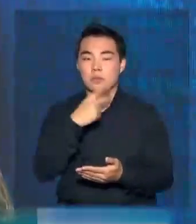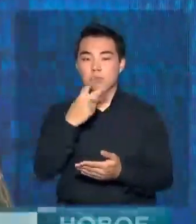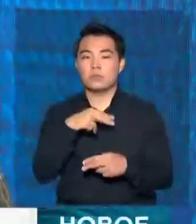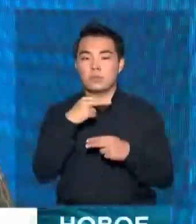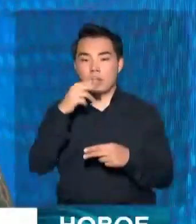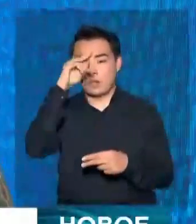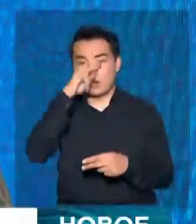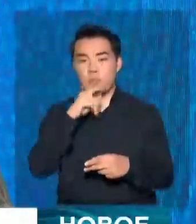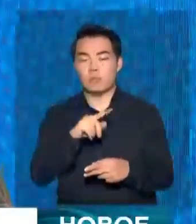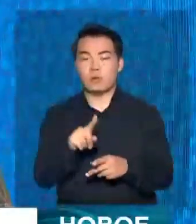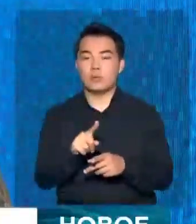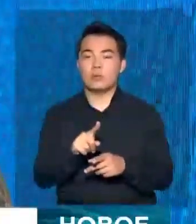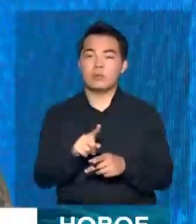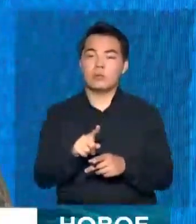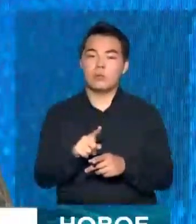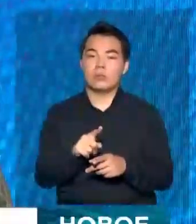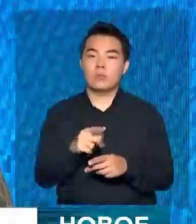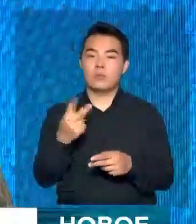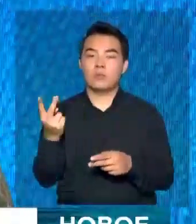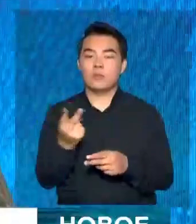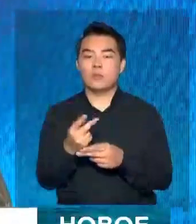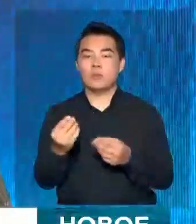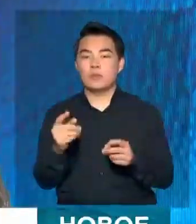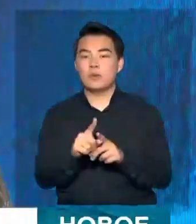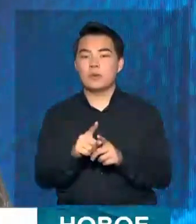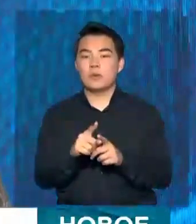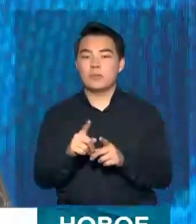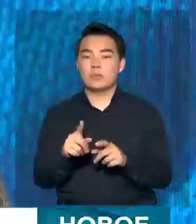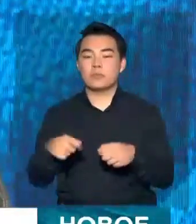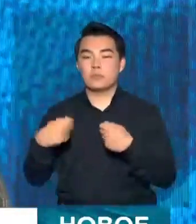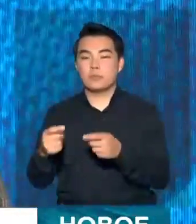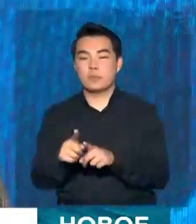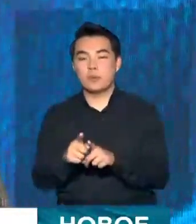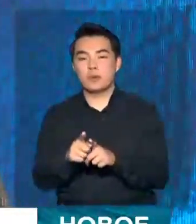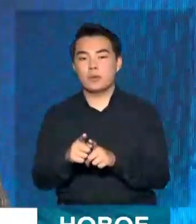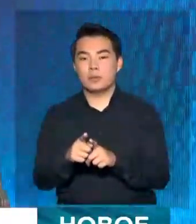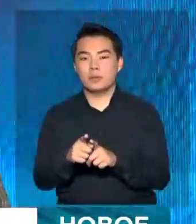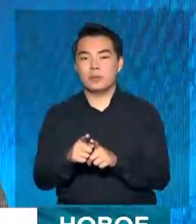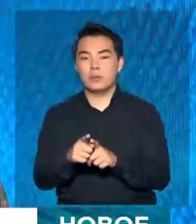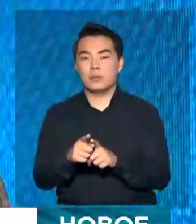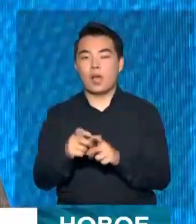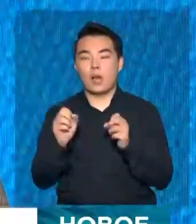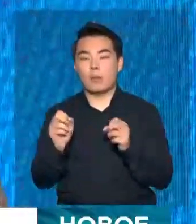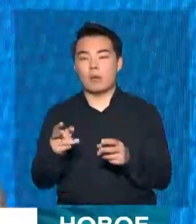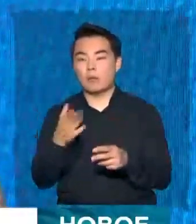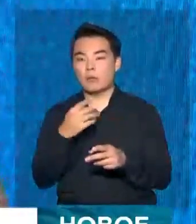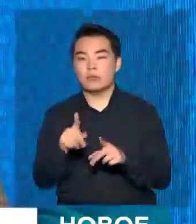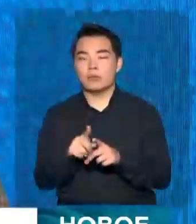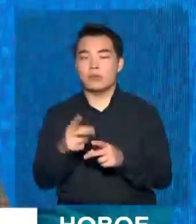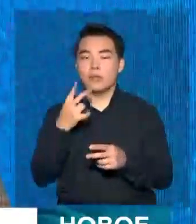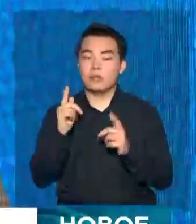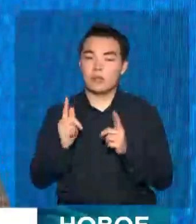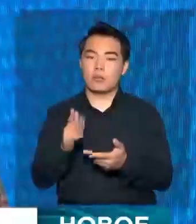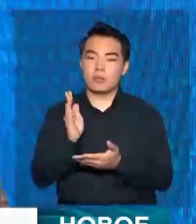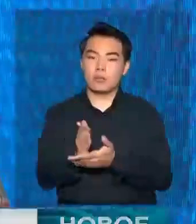Казахстан не ведет такую, можно сказать, двойную игру, предоставляя определенные определенные, так сказать, исключения из